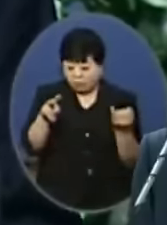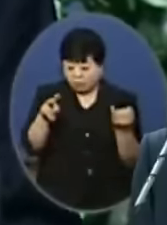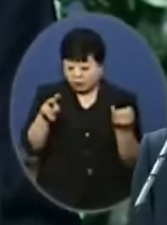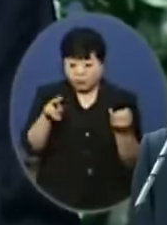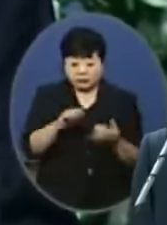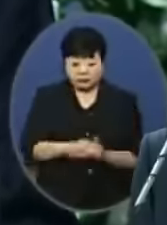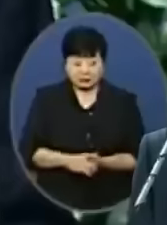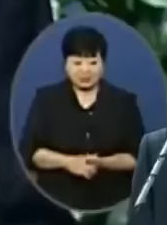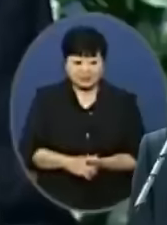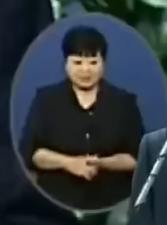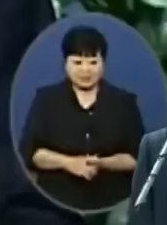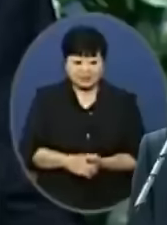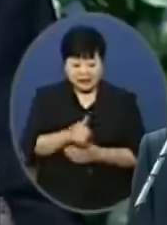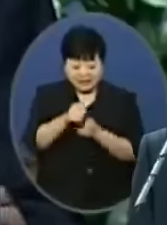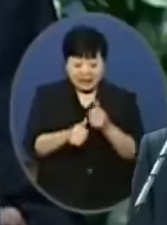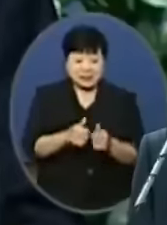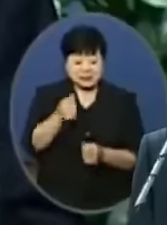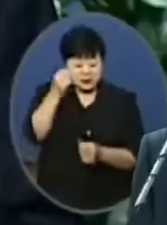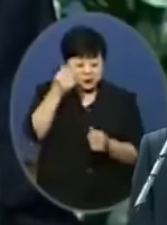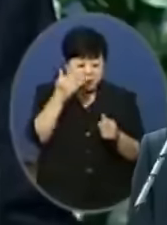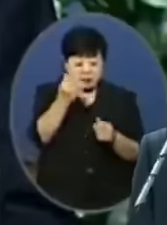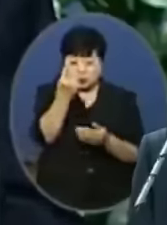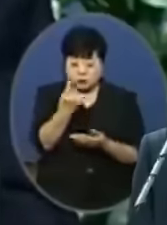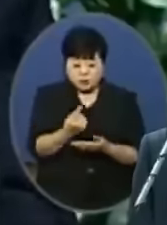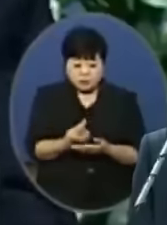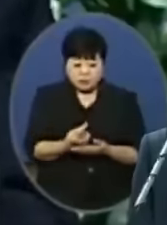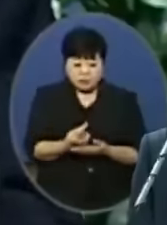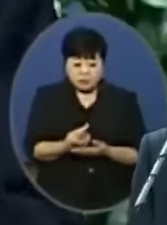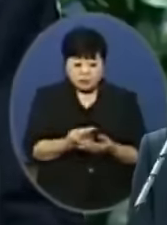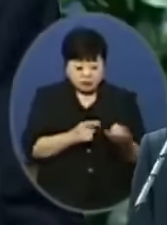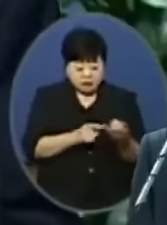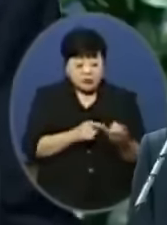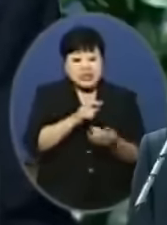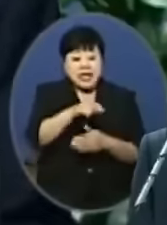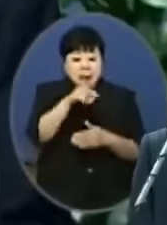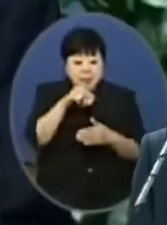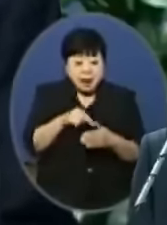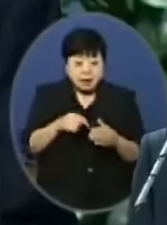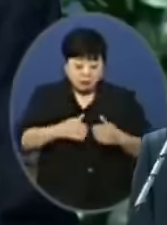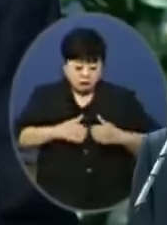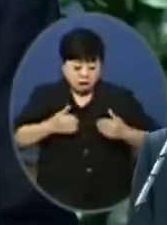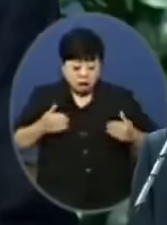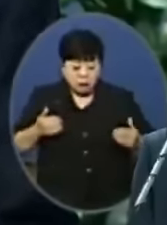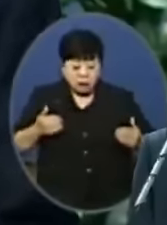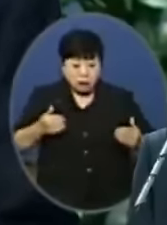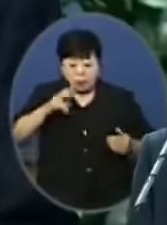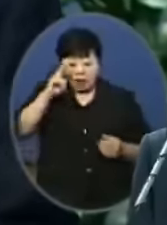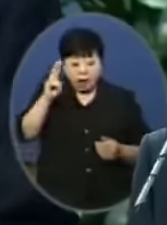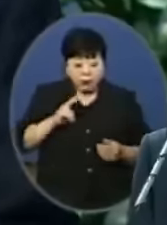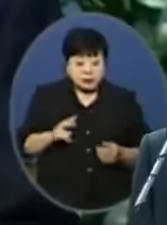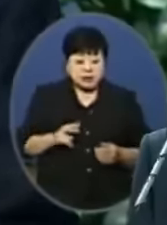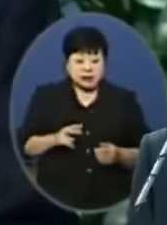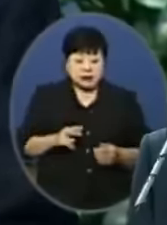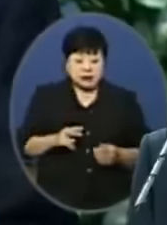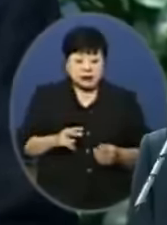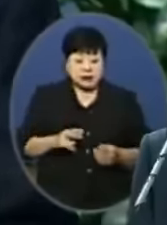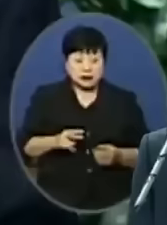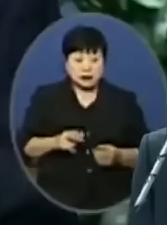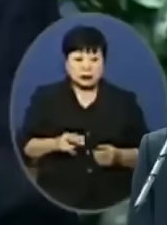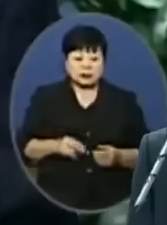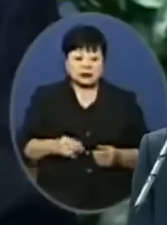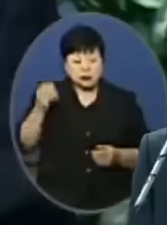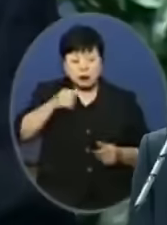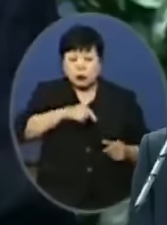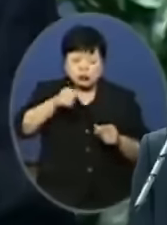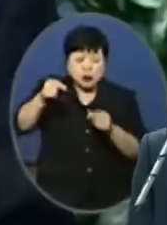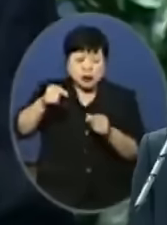쳐다봤습니다. 하나님의 성령이 오셔서 이 여자의 마음을 열었습니다. 갑자기 이분이 영혼을